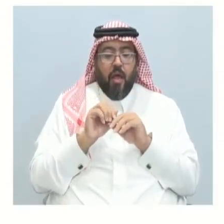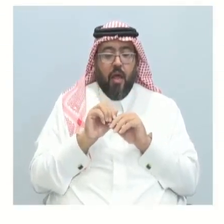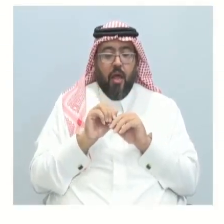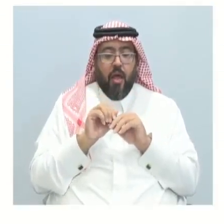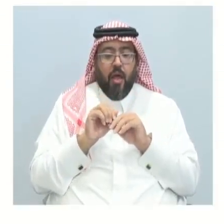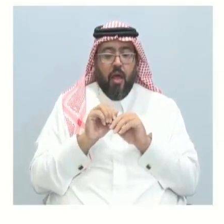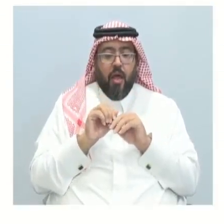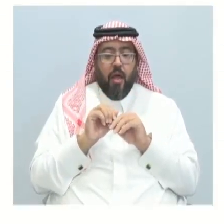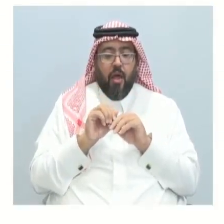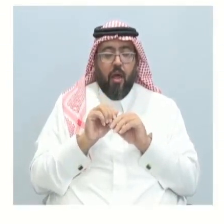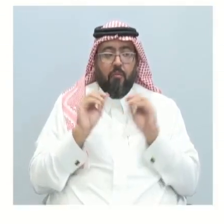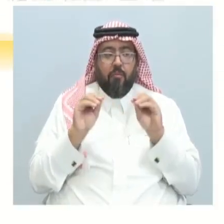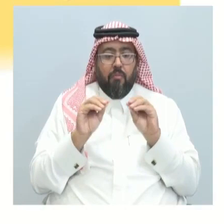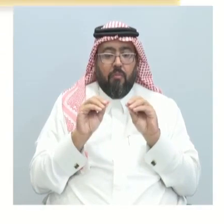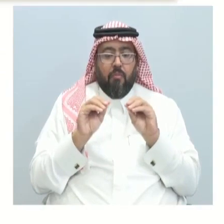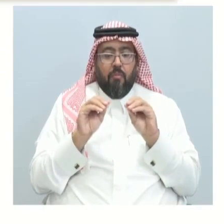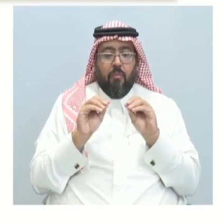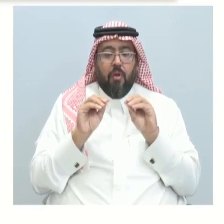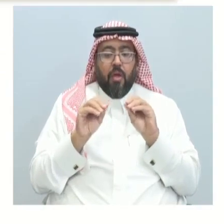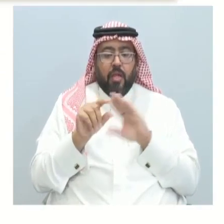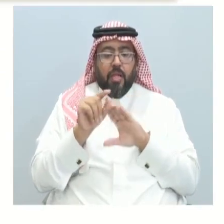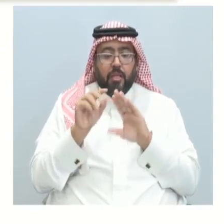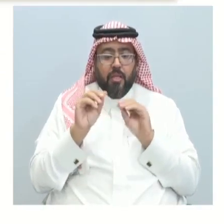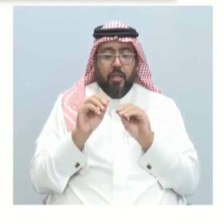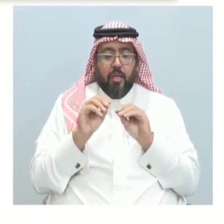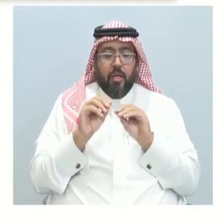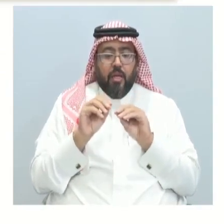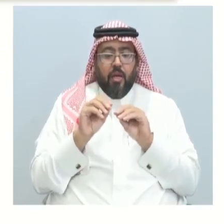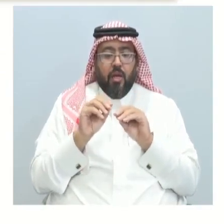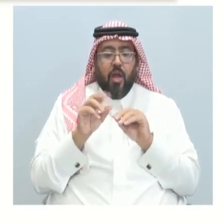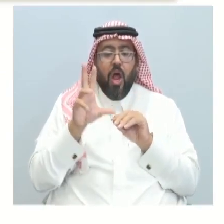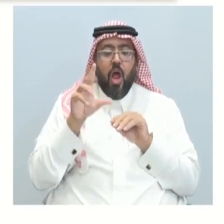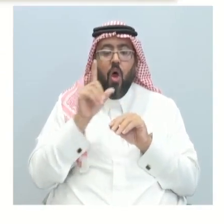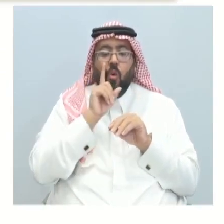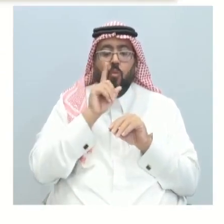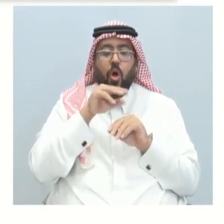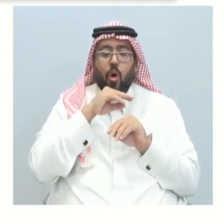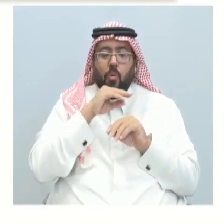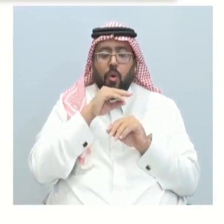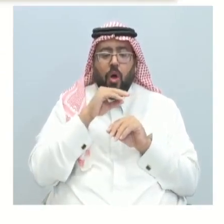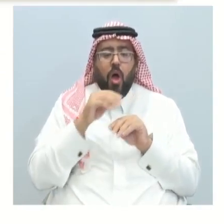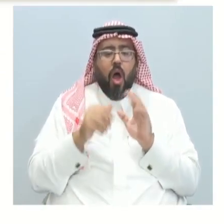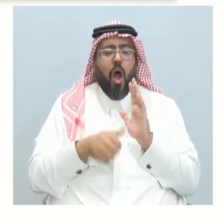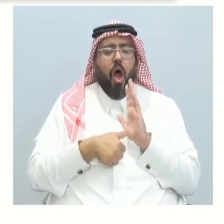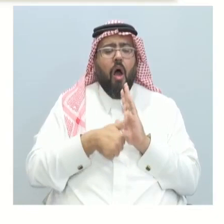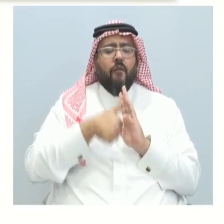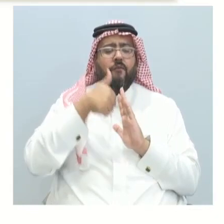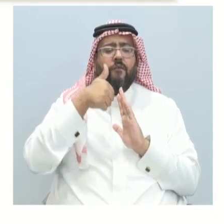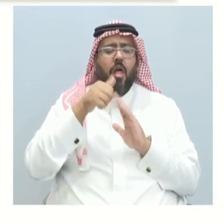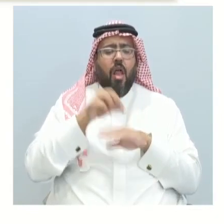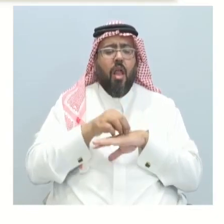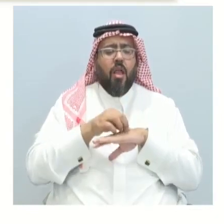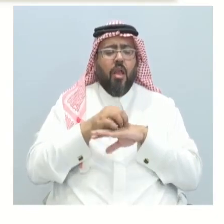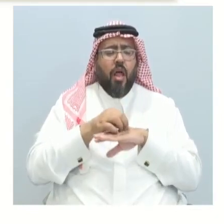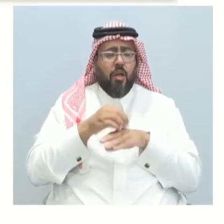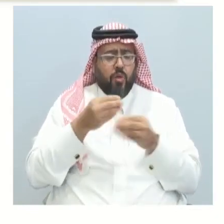ايضا من الامور التي قد ذكرناها في الدرس السابق ان الوالدان هما اولى الناس